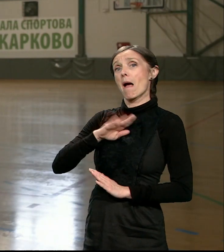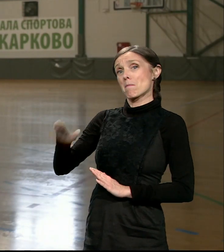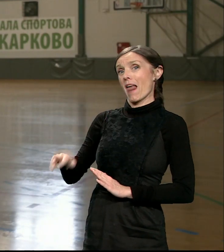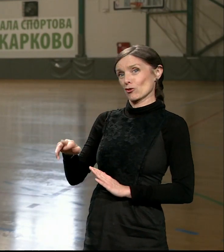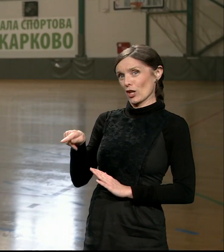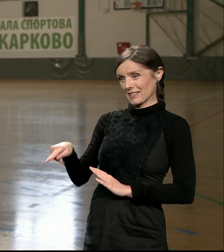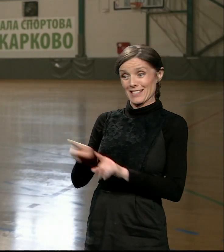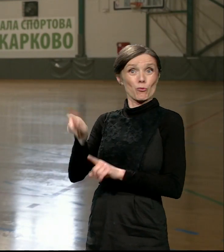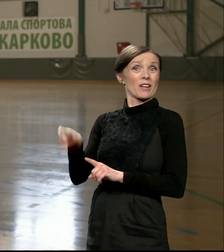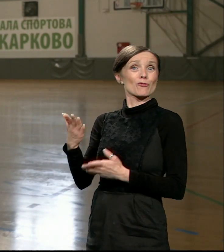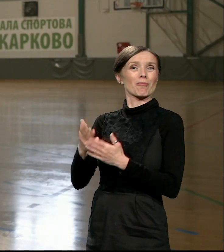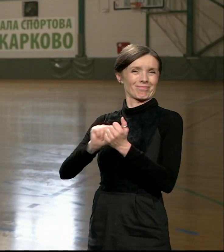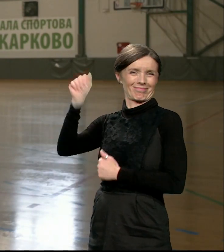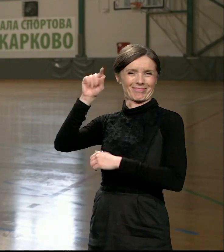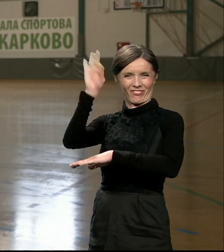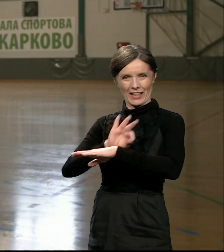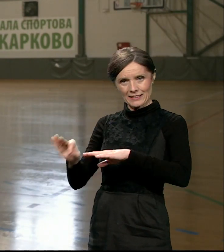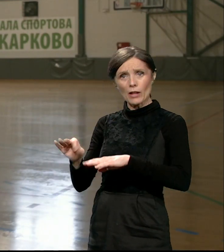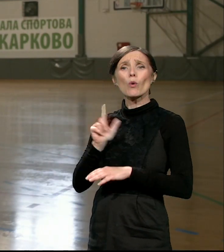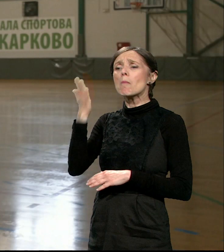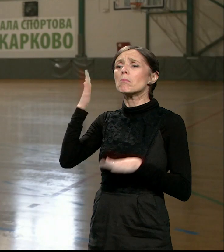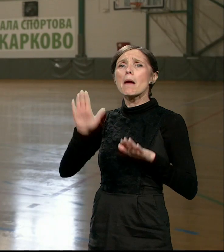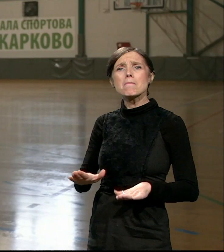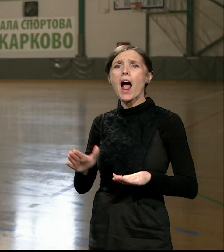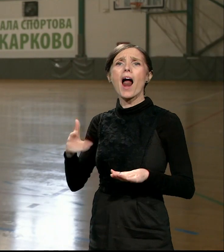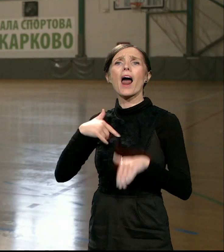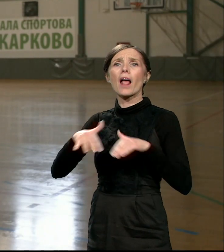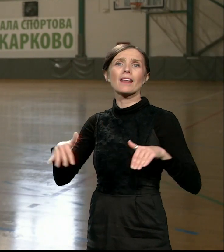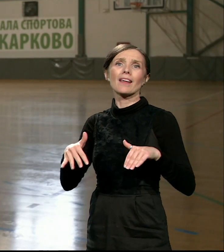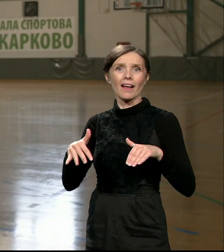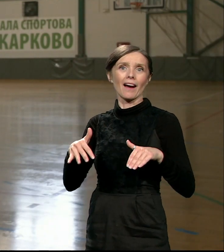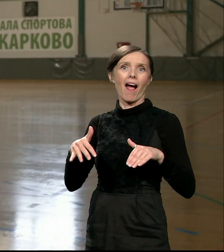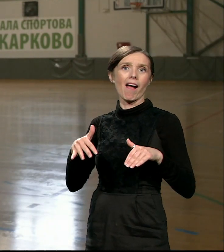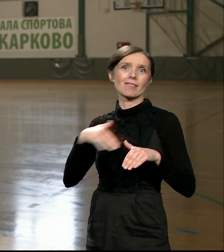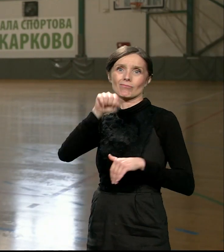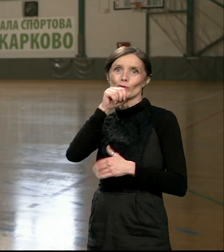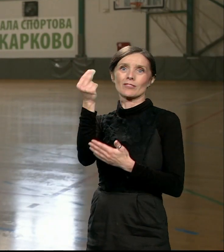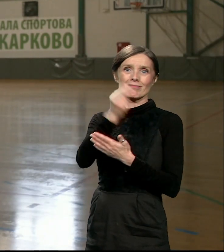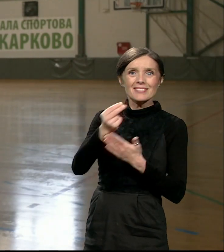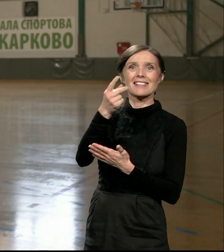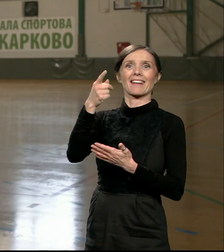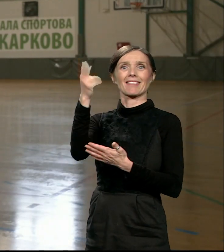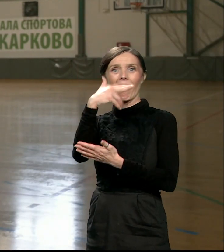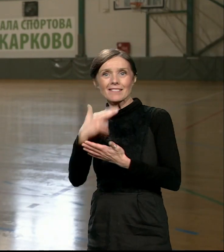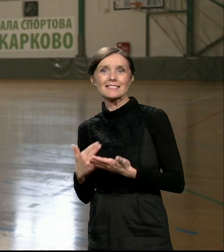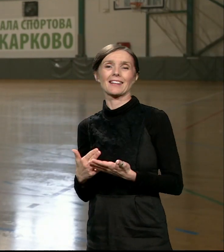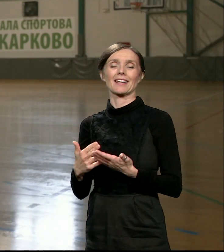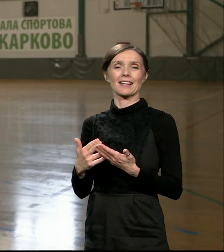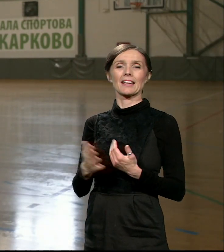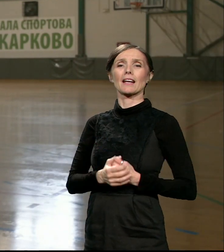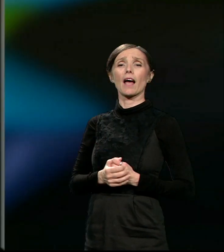isto završila arhitekturu. To je bilo nekako naša jedna od glavnih igara.